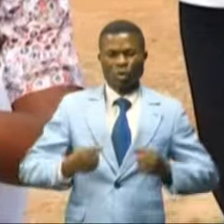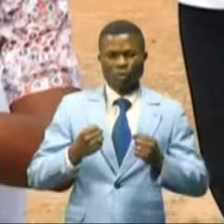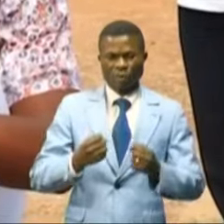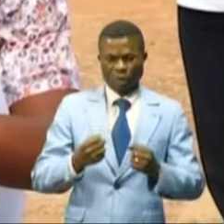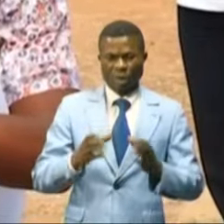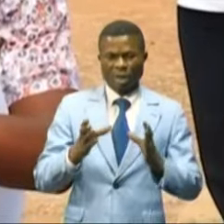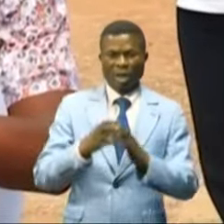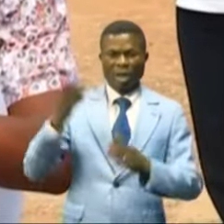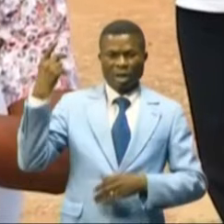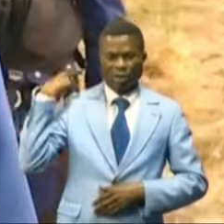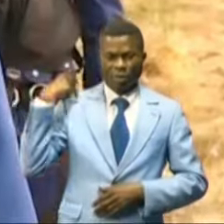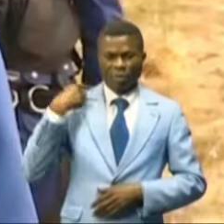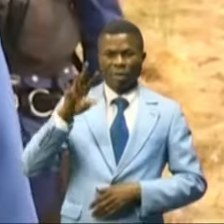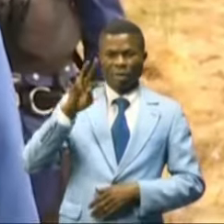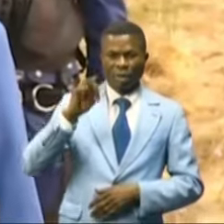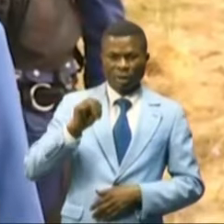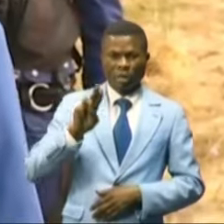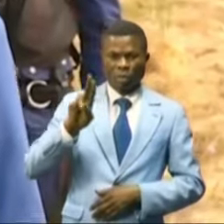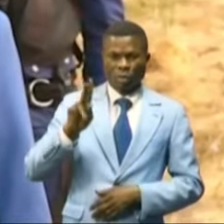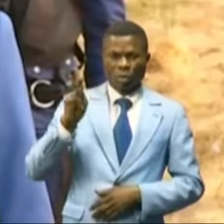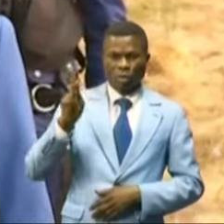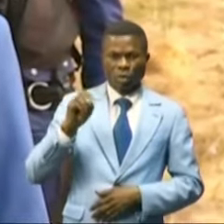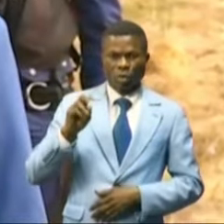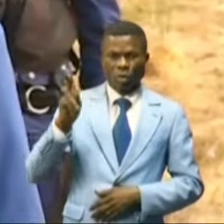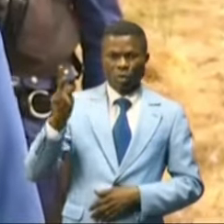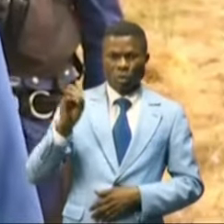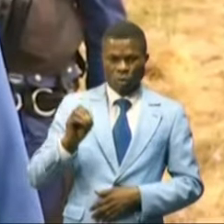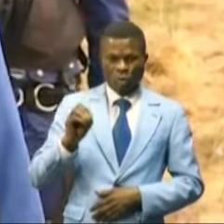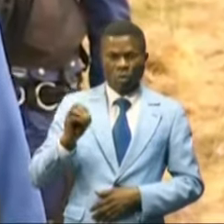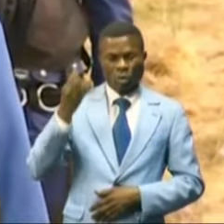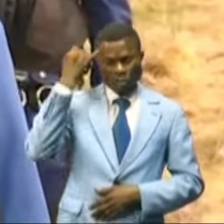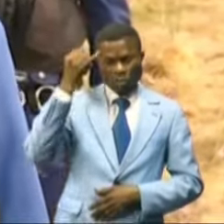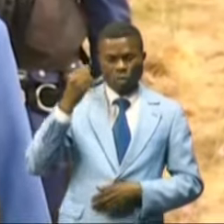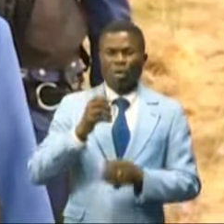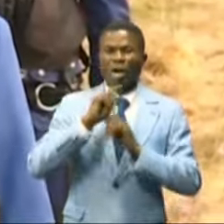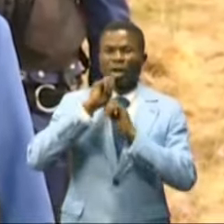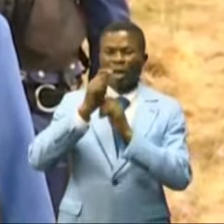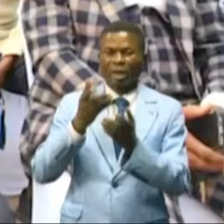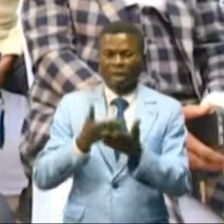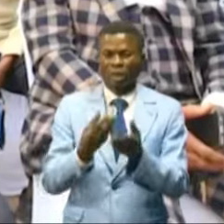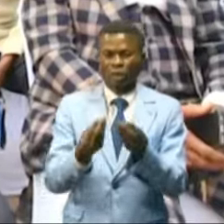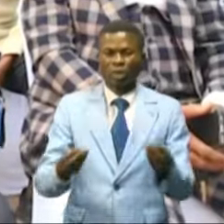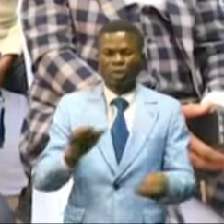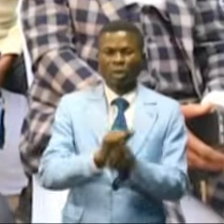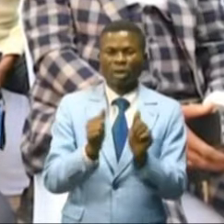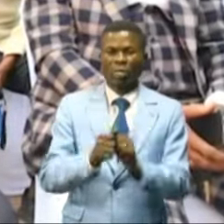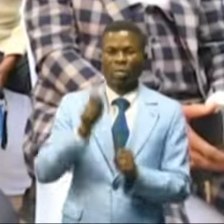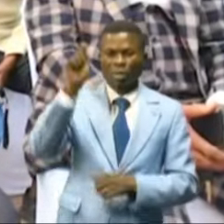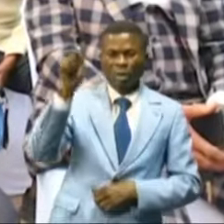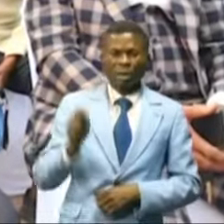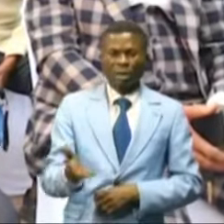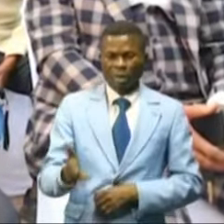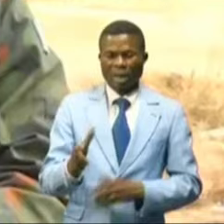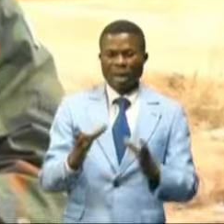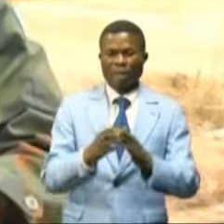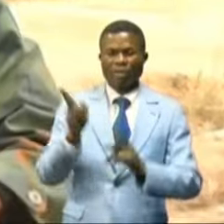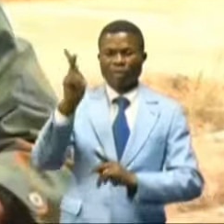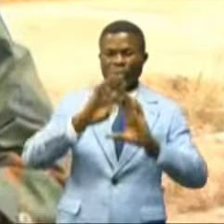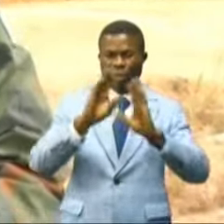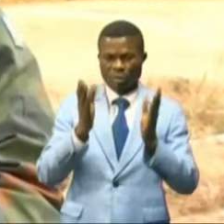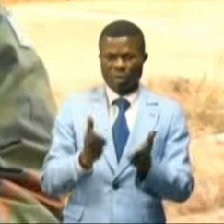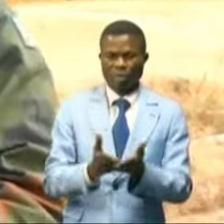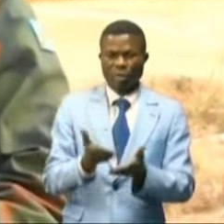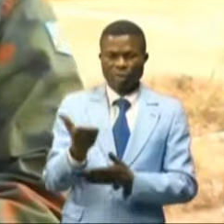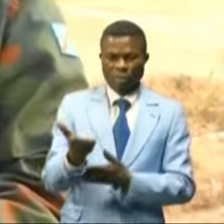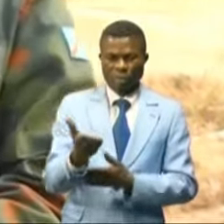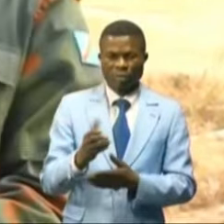envers l'honorable Moukoko pour sa détermination et pragmatisme à résoudre les problèmes qui touchent la population. Le plus heureux,